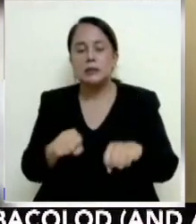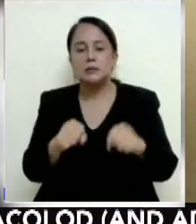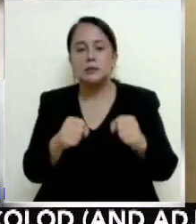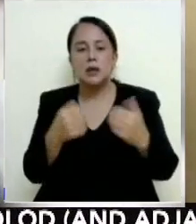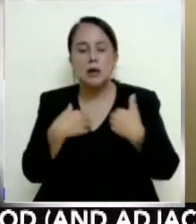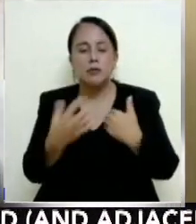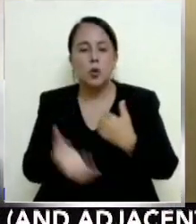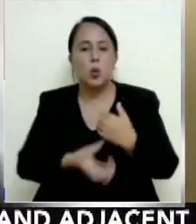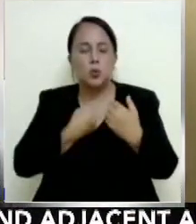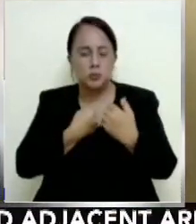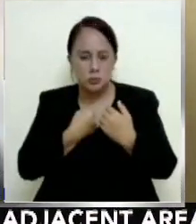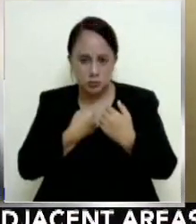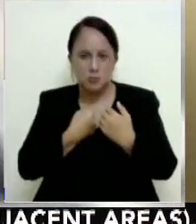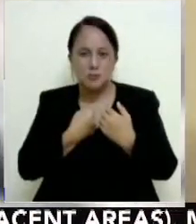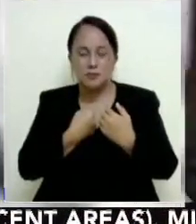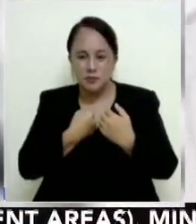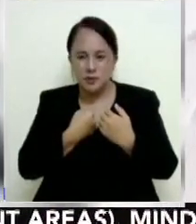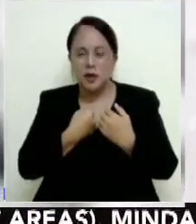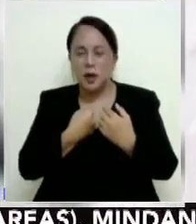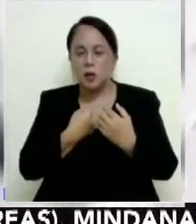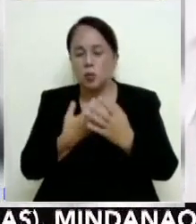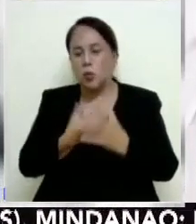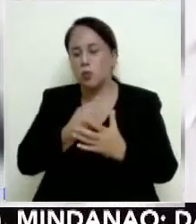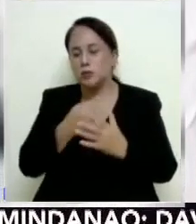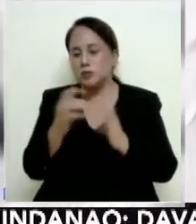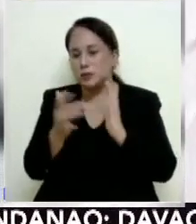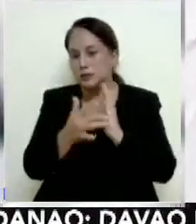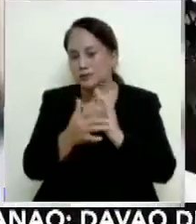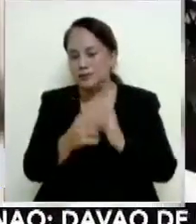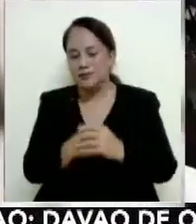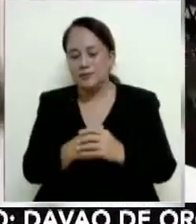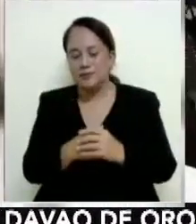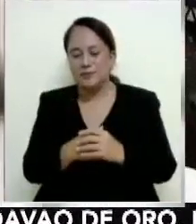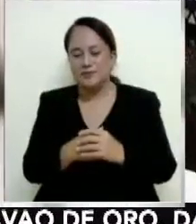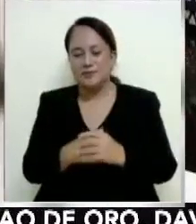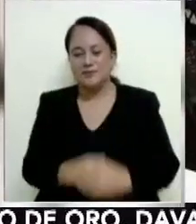homegrown technicians. Maki Pulido, Nakatutok, 24 Oras.